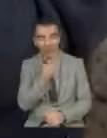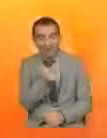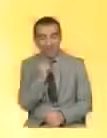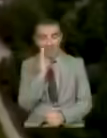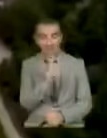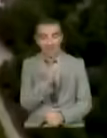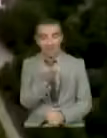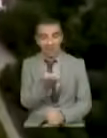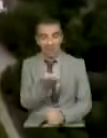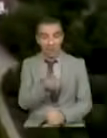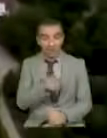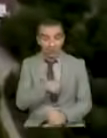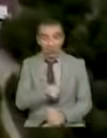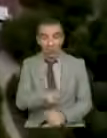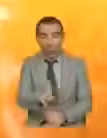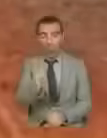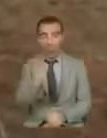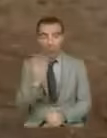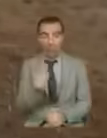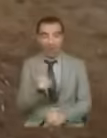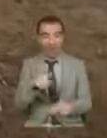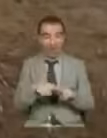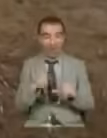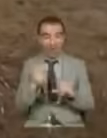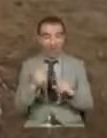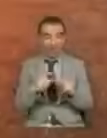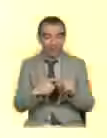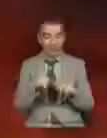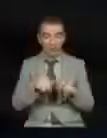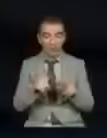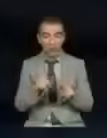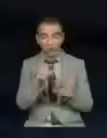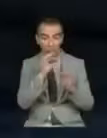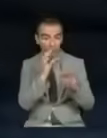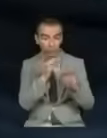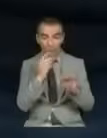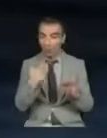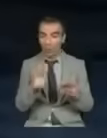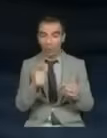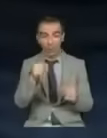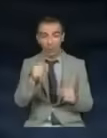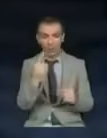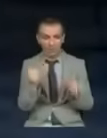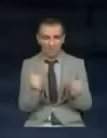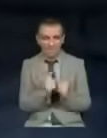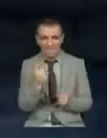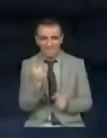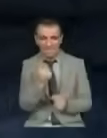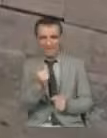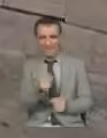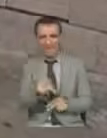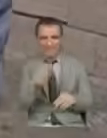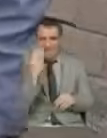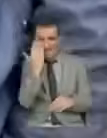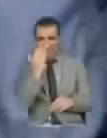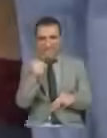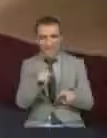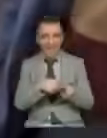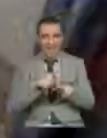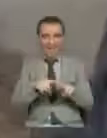bak. Yollara düşen Alişan, Üzümlü köyünde minik bir karayaka kuzusuyla tanışıyor.